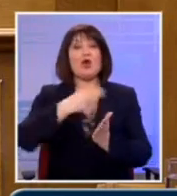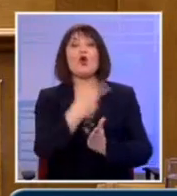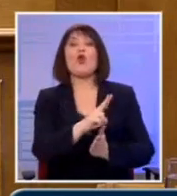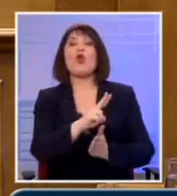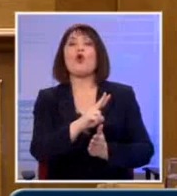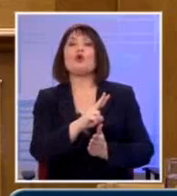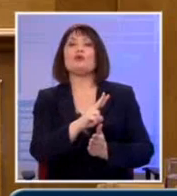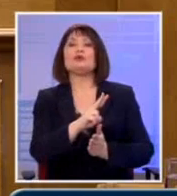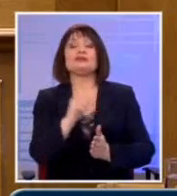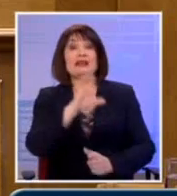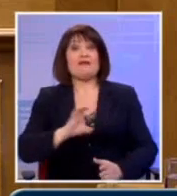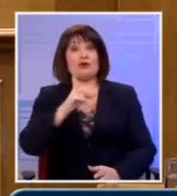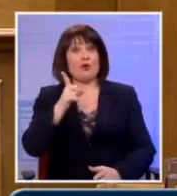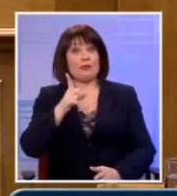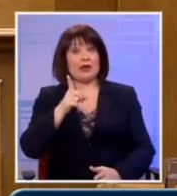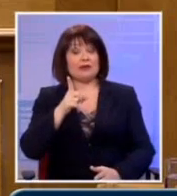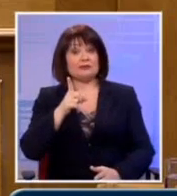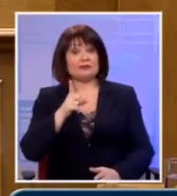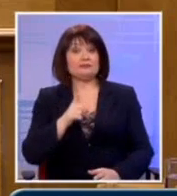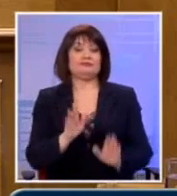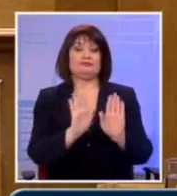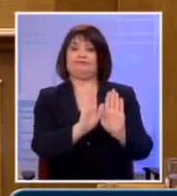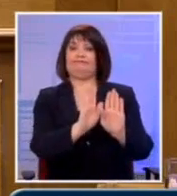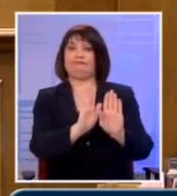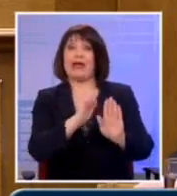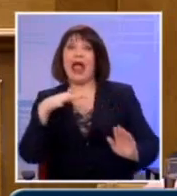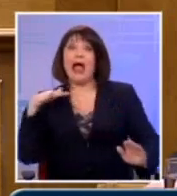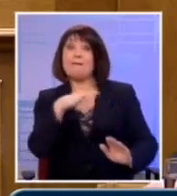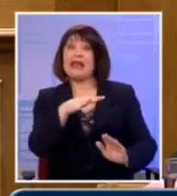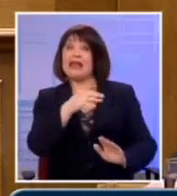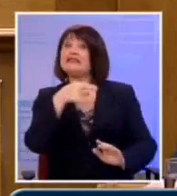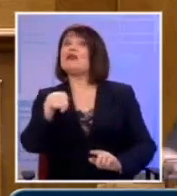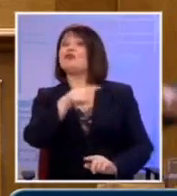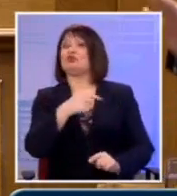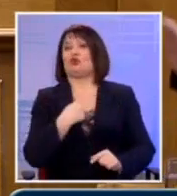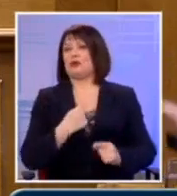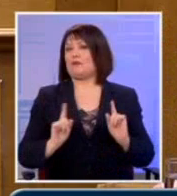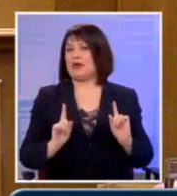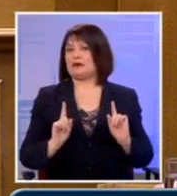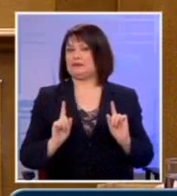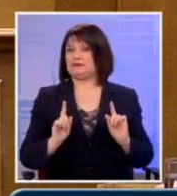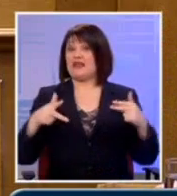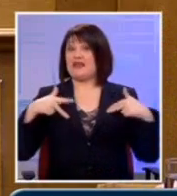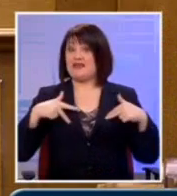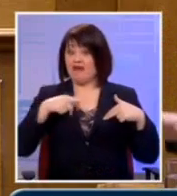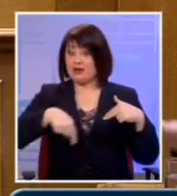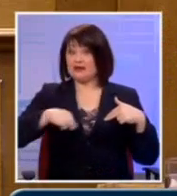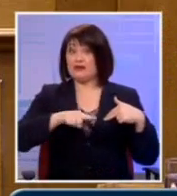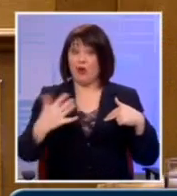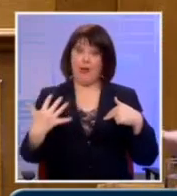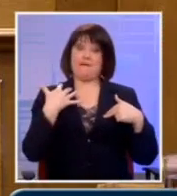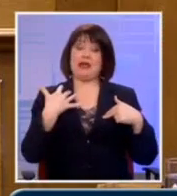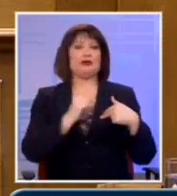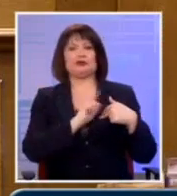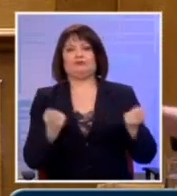Ευρώπη, ας τις κρατήσουν αυτές τις απειλές για εκεί που περνάνε. Όχι σε αυτή την κυβέρνηση και